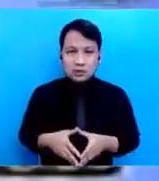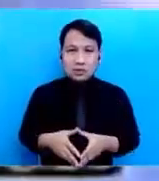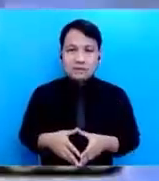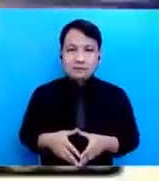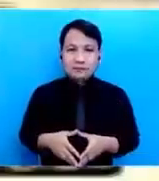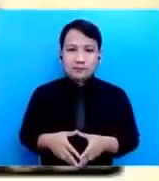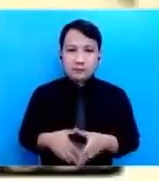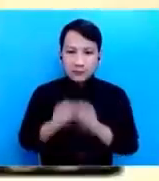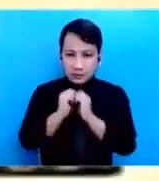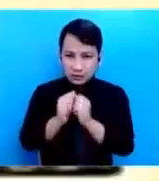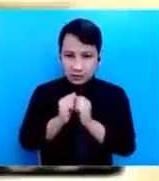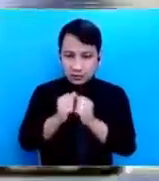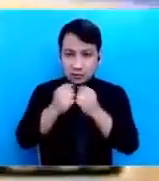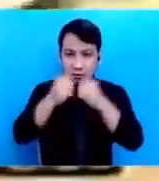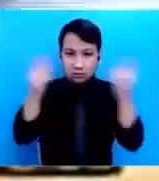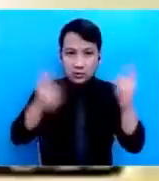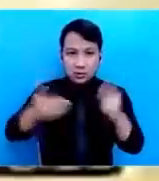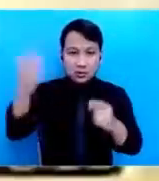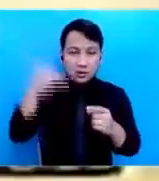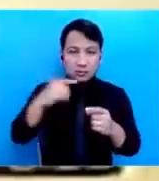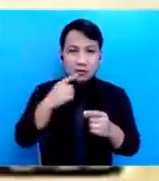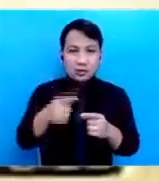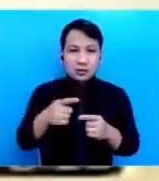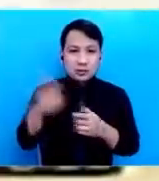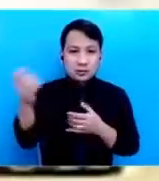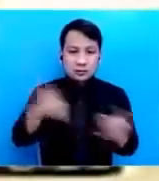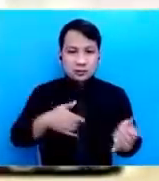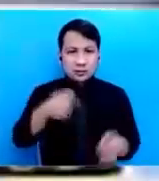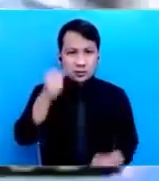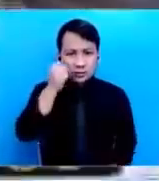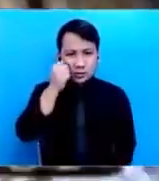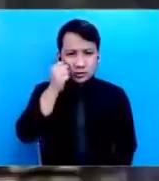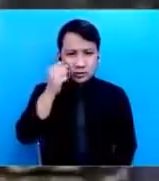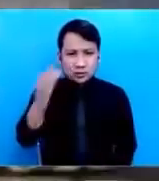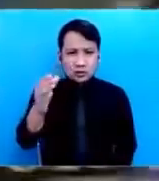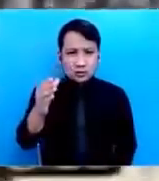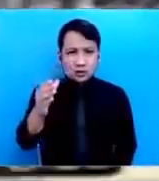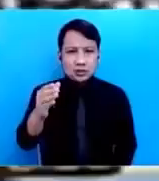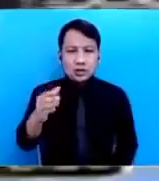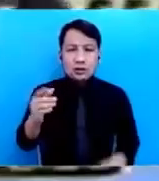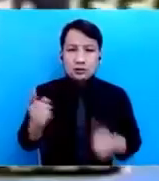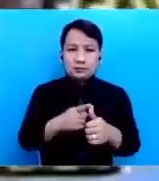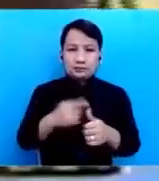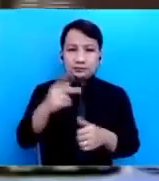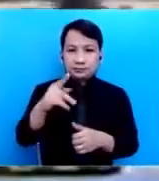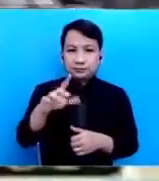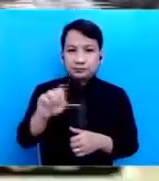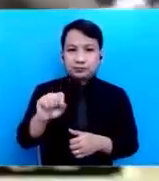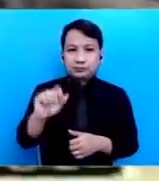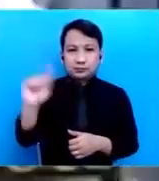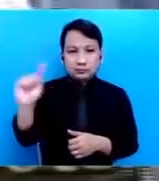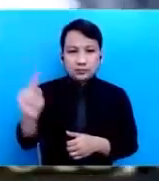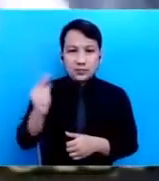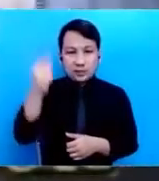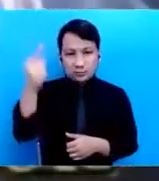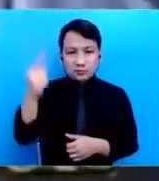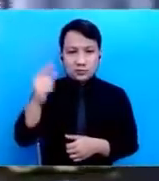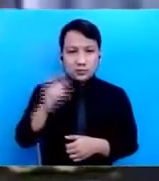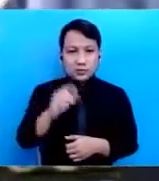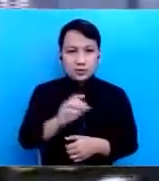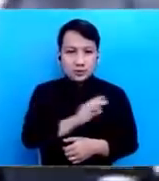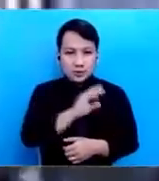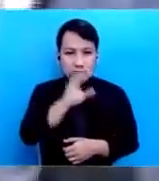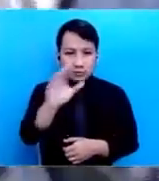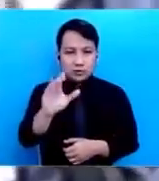Kasama sa mga nagulat ang former Alaska import na si Sean Chambers na siyang nagdala sa Alaska sa una nitong kampyonato at